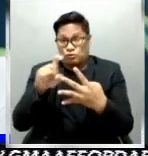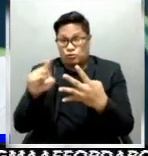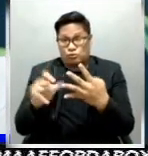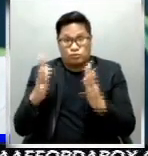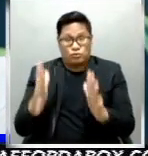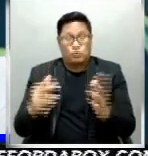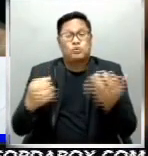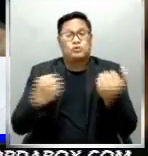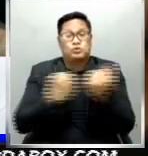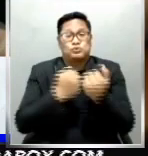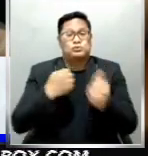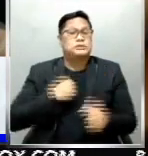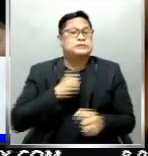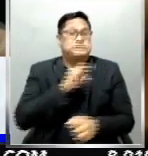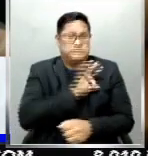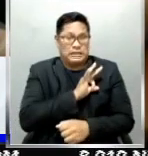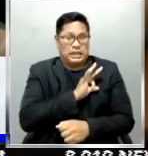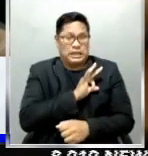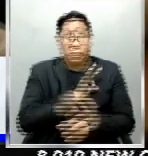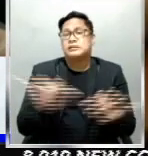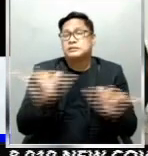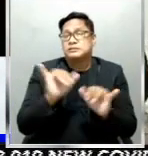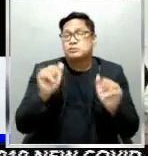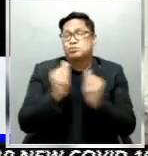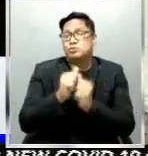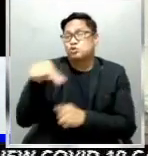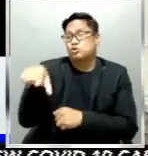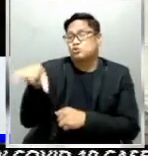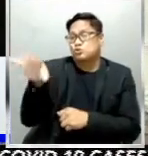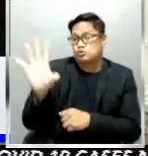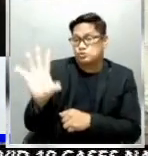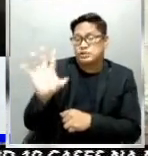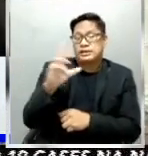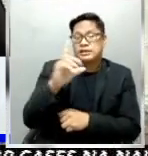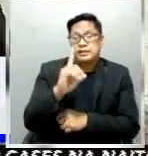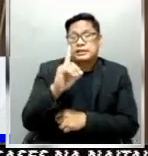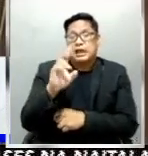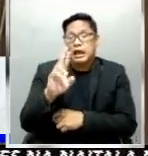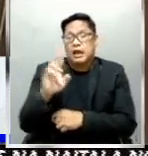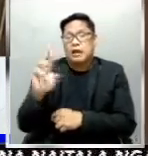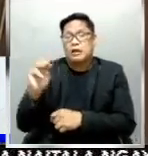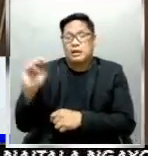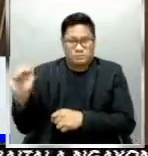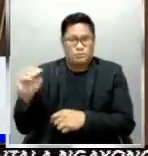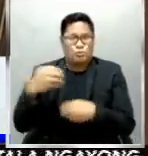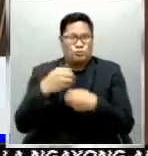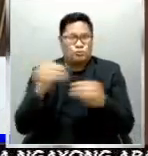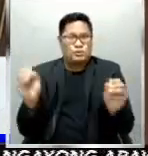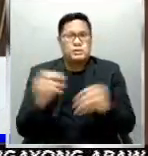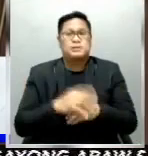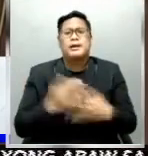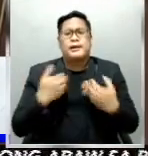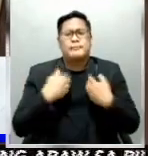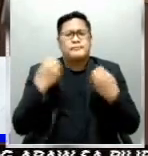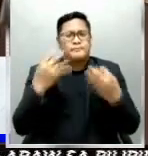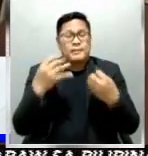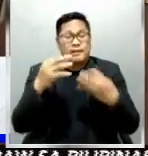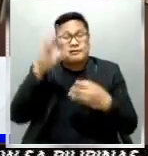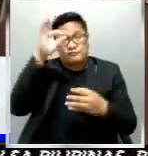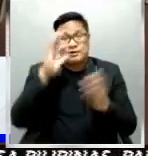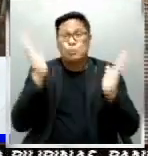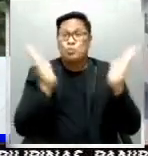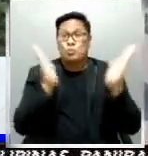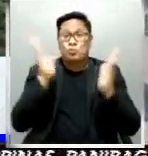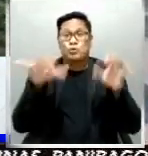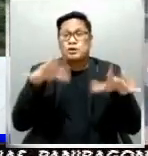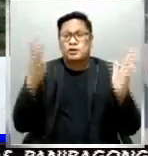quarantine facility at mga taga QC Disaster Risk Reduction and Management Office. Marami pang frontline non-medical workers ang